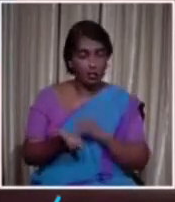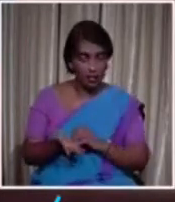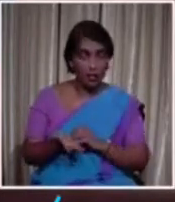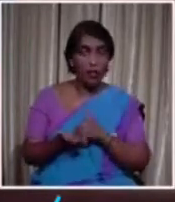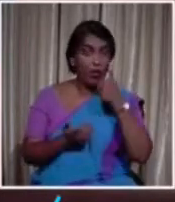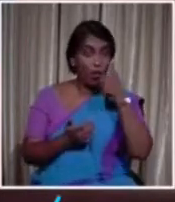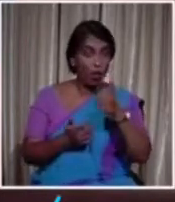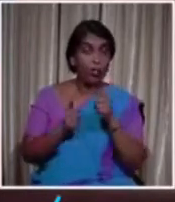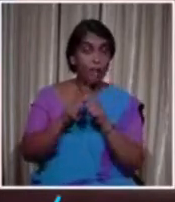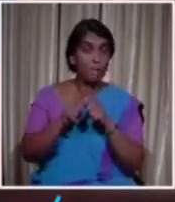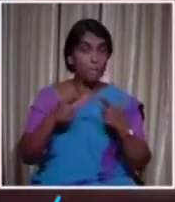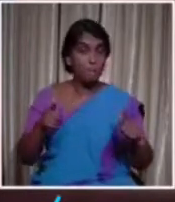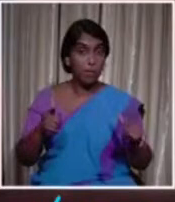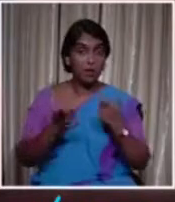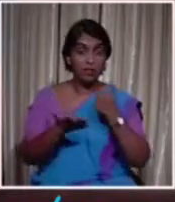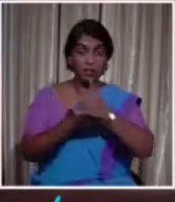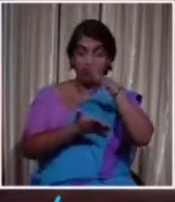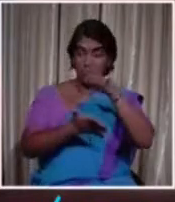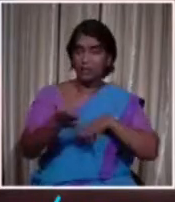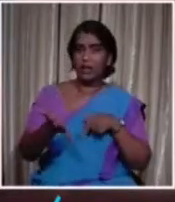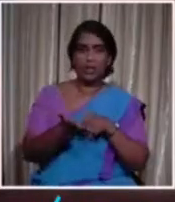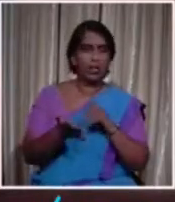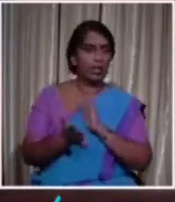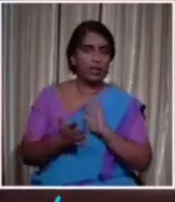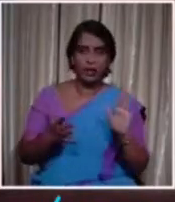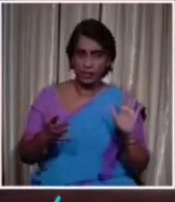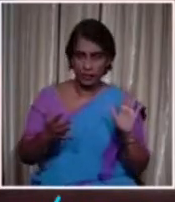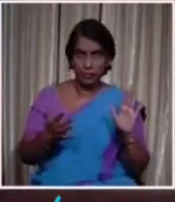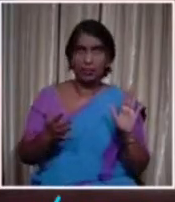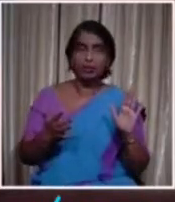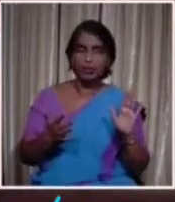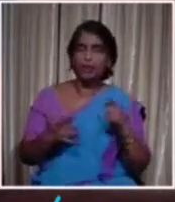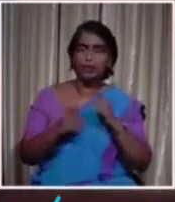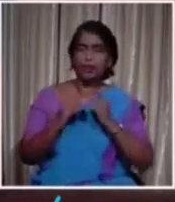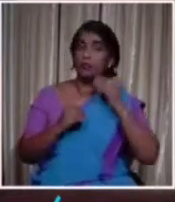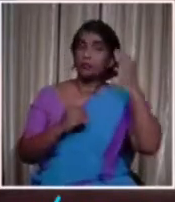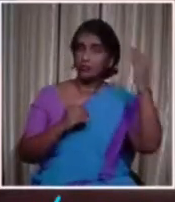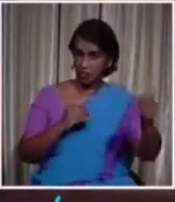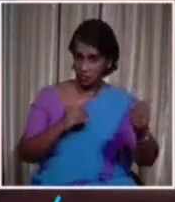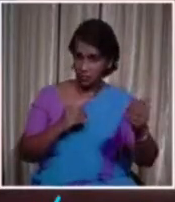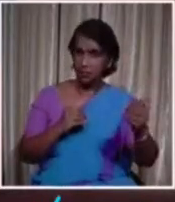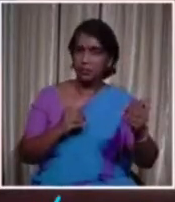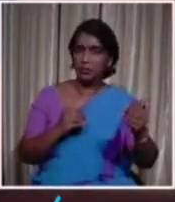හොඳ භාෂාවක් සහිත ලියවිල්ලක් නෙමෙයි ඊට වඩා එහා ගියපො